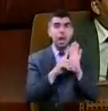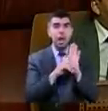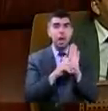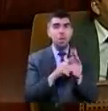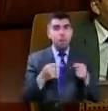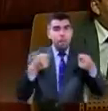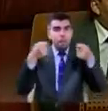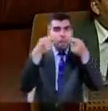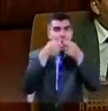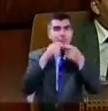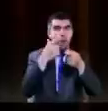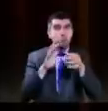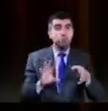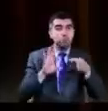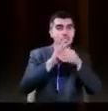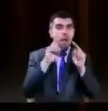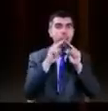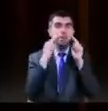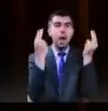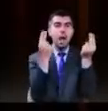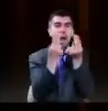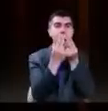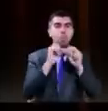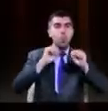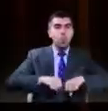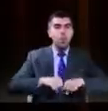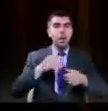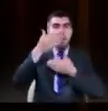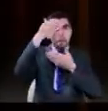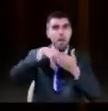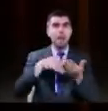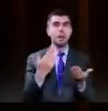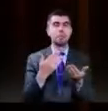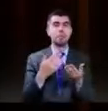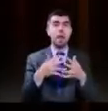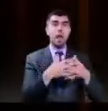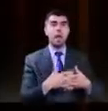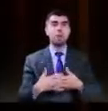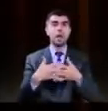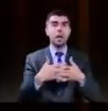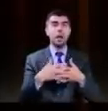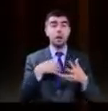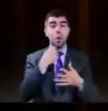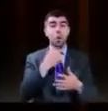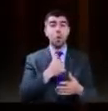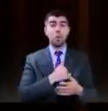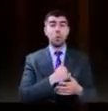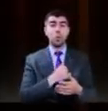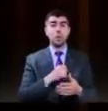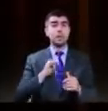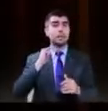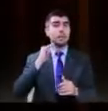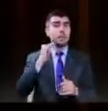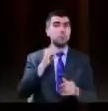مقتضيات الاتفاقية الدولية لحقوق الأشخاص في وضعية إعاقة التي صدقت عليها بلادنا. طبعا لم نعد وحدنا، اليوم العالم ينظر إلينا